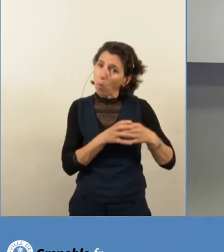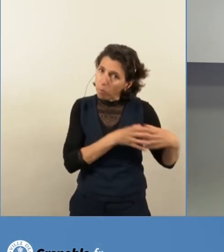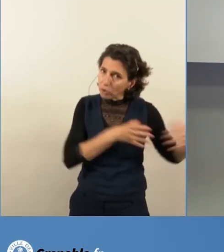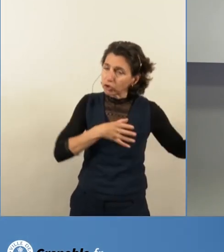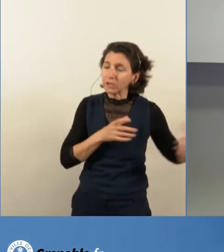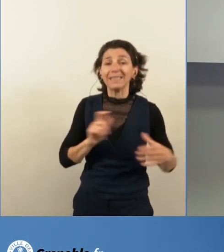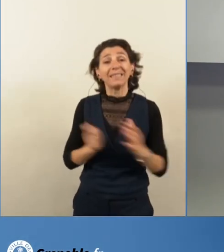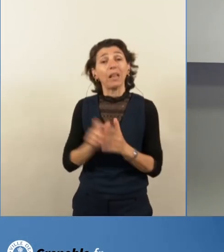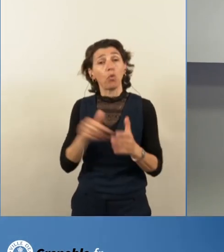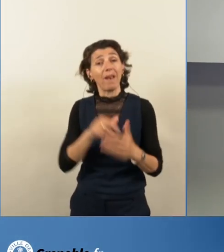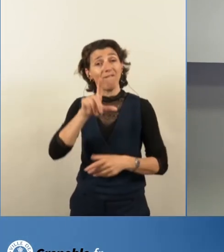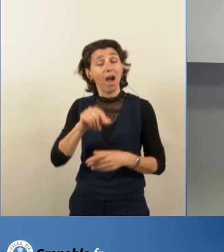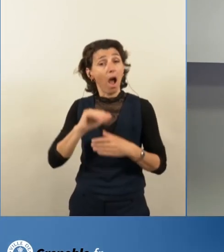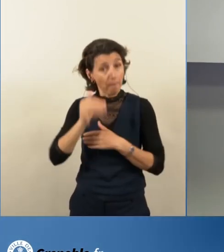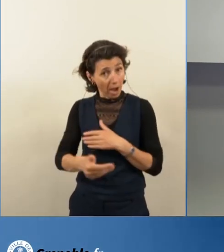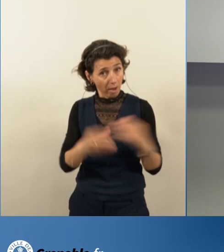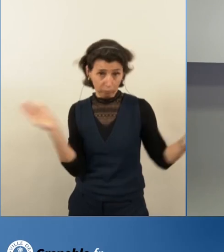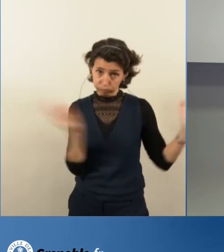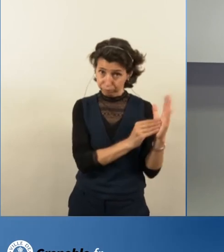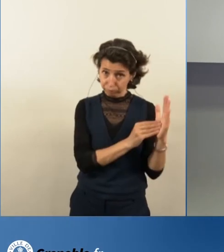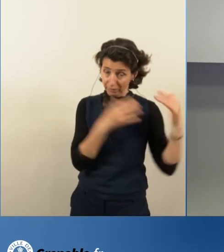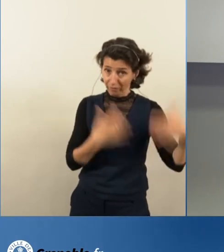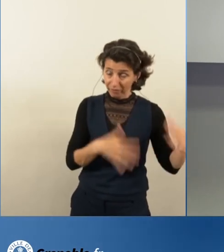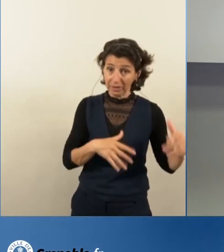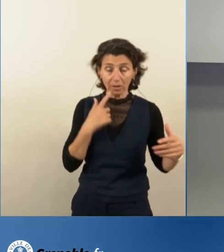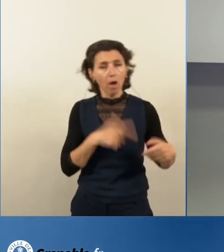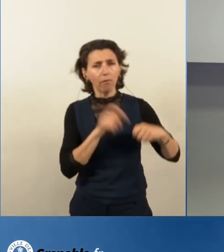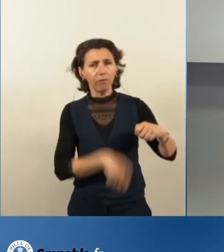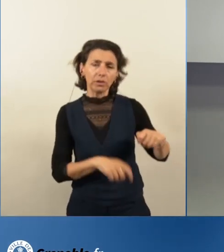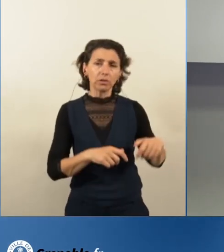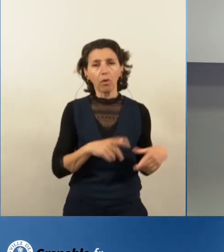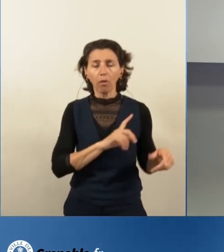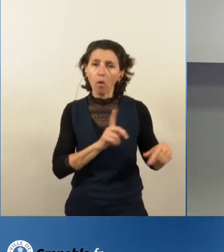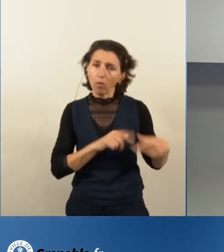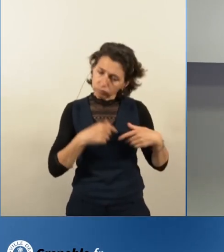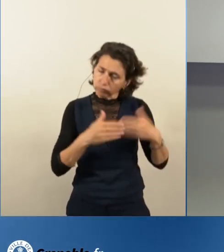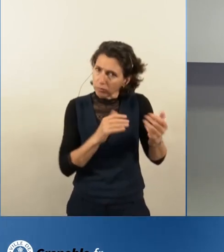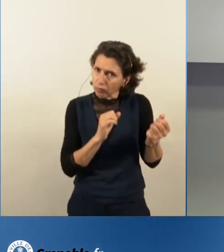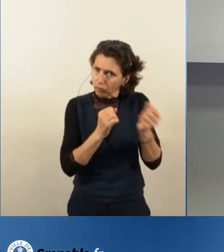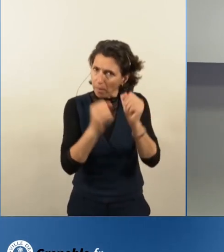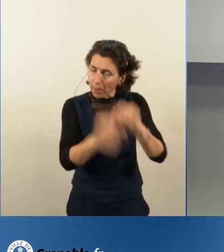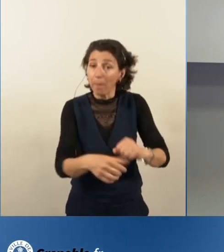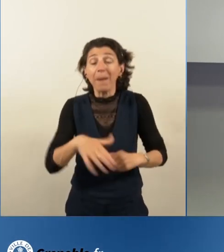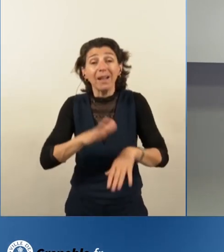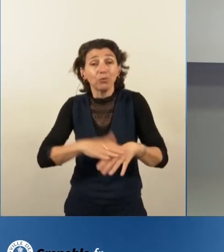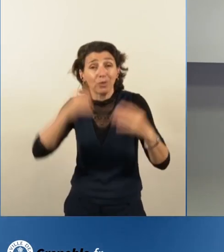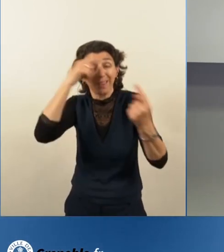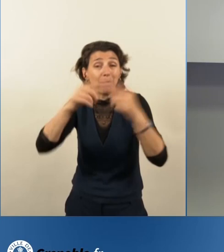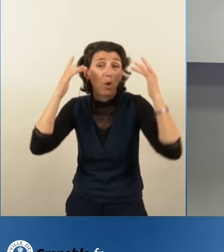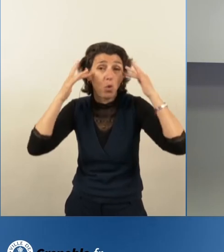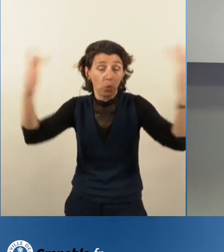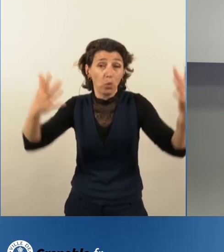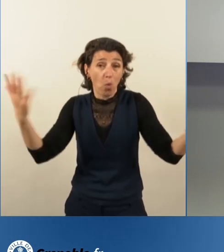2020 ça veut pas dire que rien ne sera figé mais en matière de culture pointons que l'enjeu majeur pour la métropole